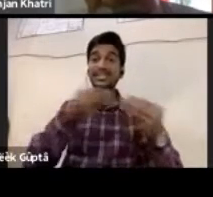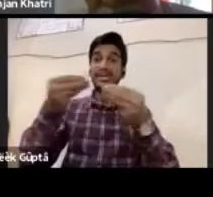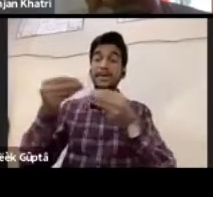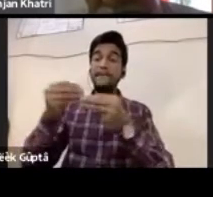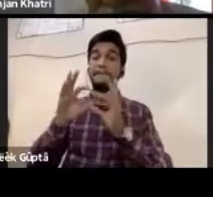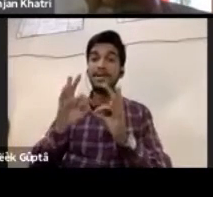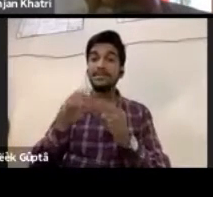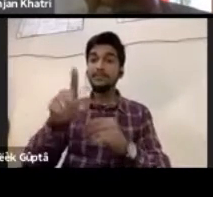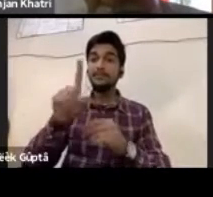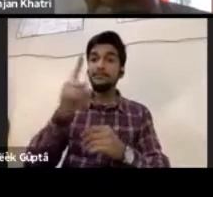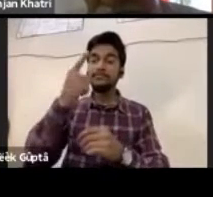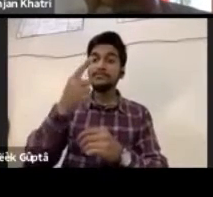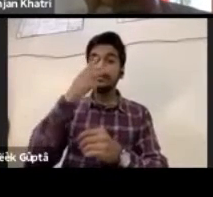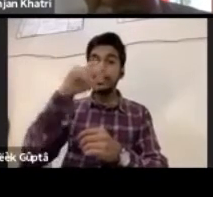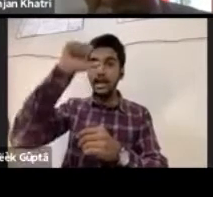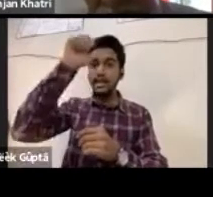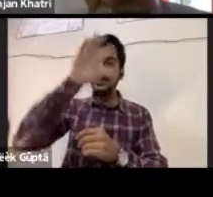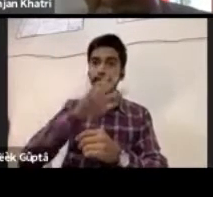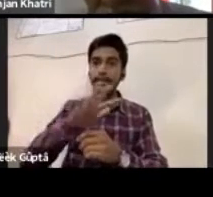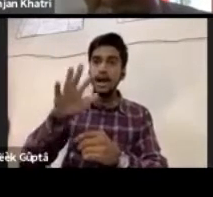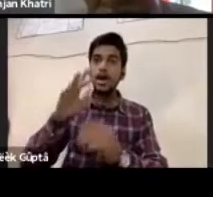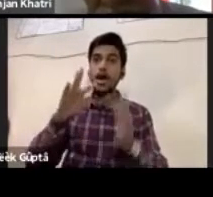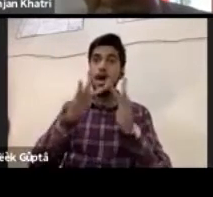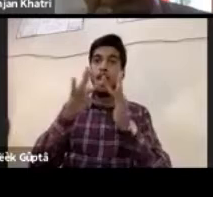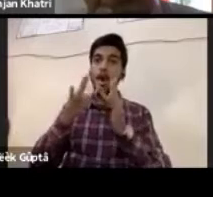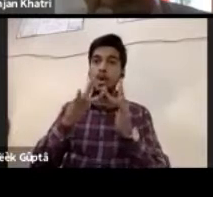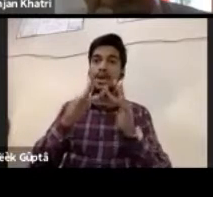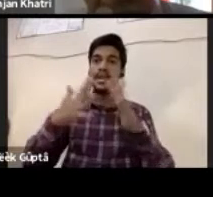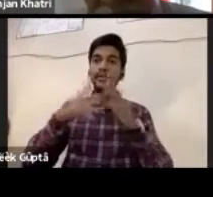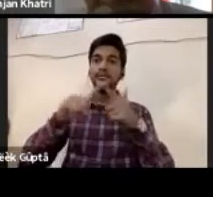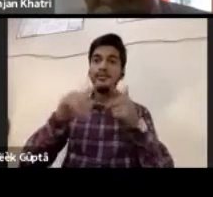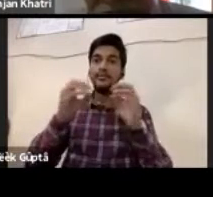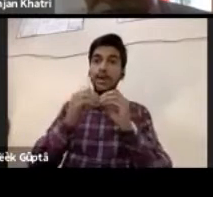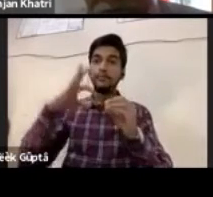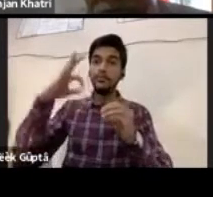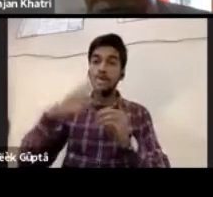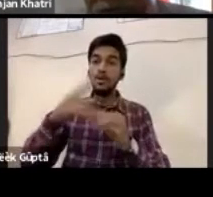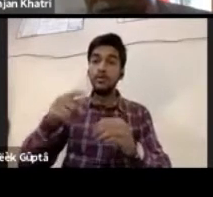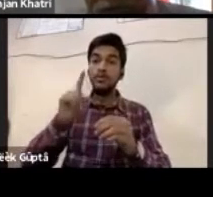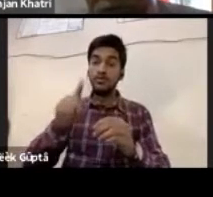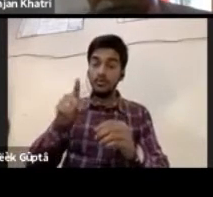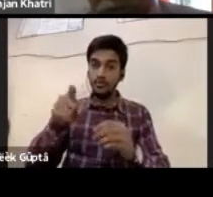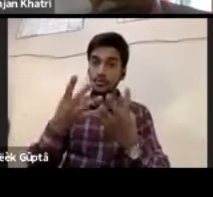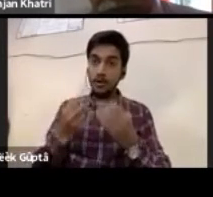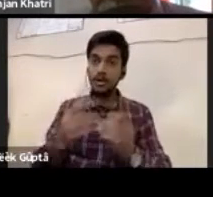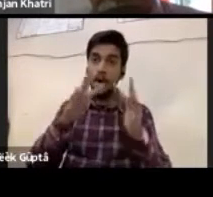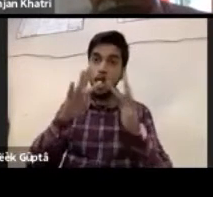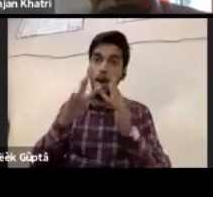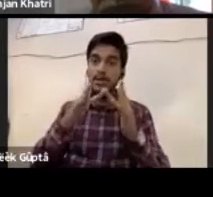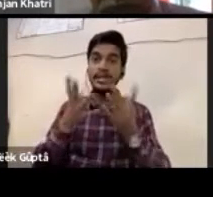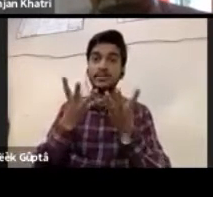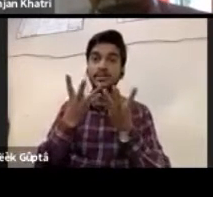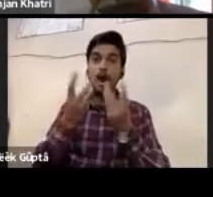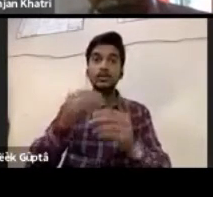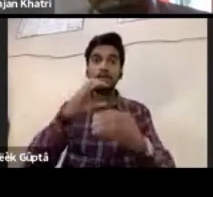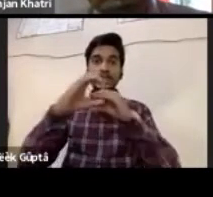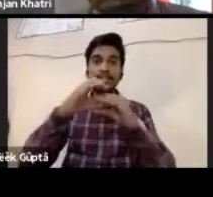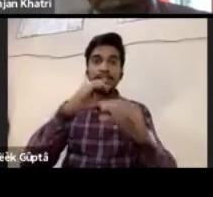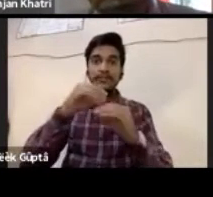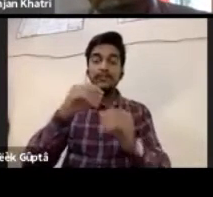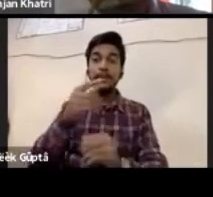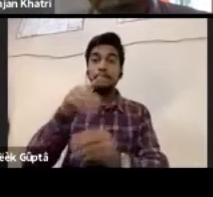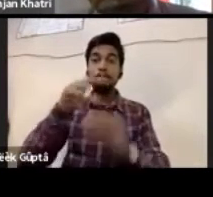ऑनलाइन काउंसलिंग वेबसाइट डेवलप करवाई कि मैं ऑनलाइन काउंसलिंग दूंगी लोगों को और पर्संस विद डिसेबिलिटीज